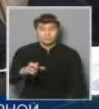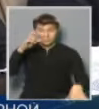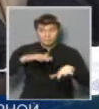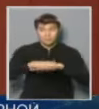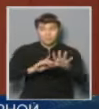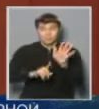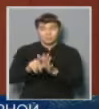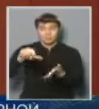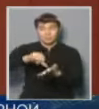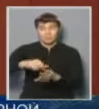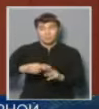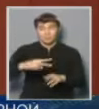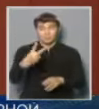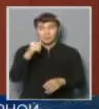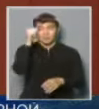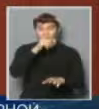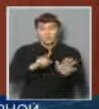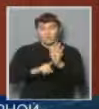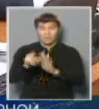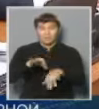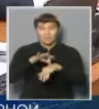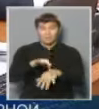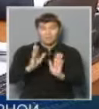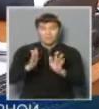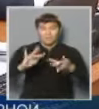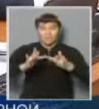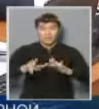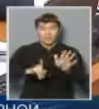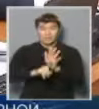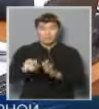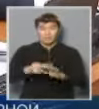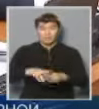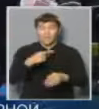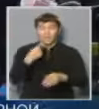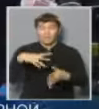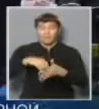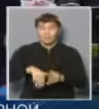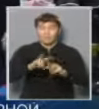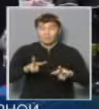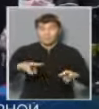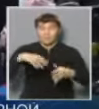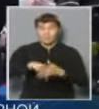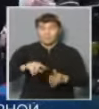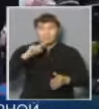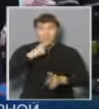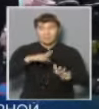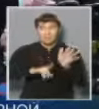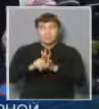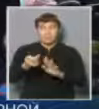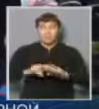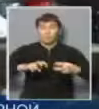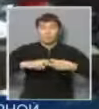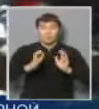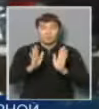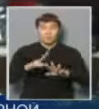Отчетность предпринимателей с 2023 года должна вестись только в электронном виде. Такое предложение внес министр национальной экономики. Но проблема